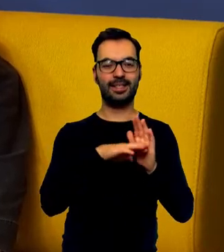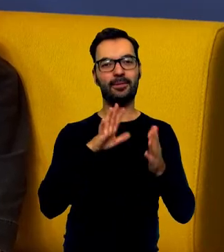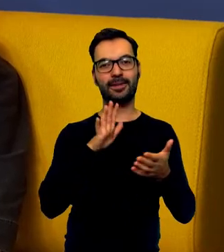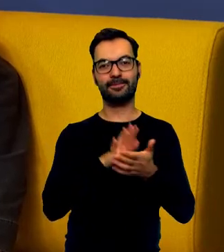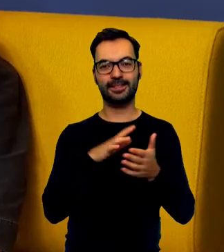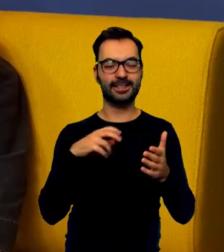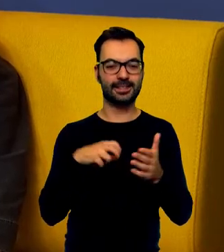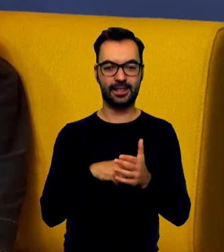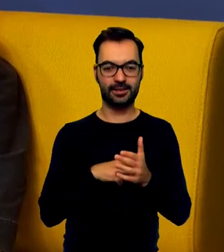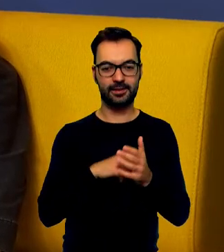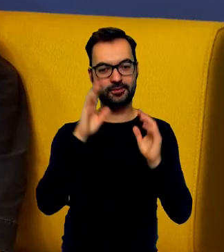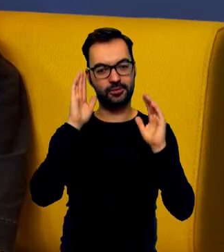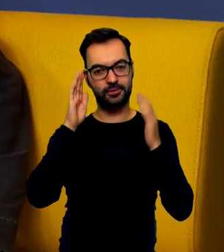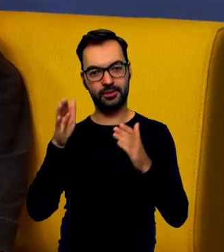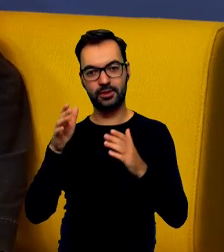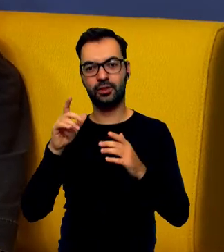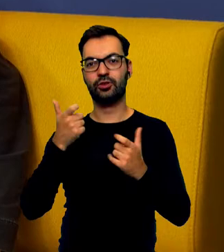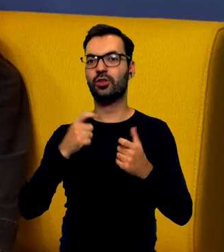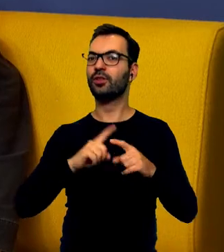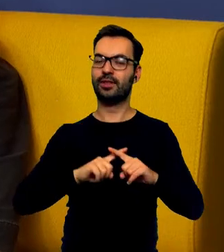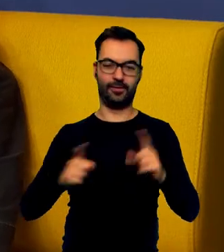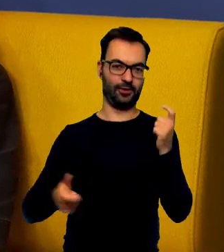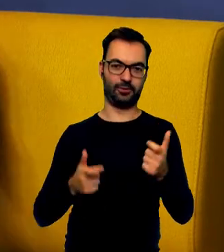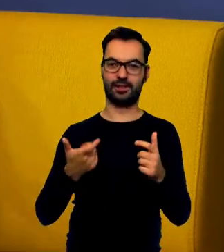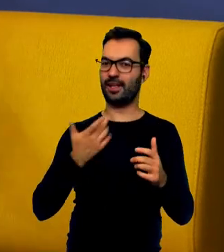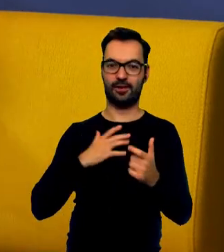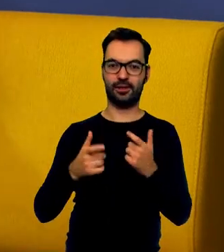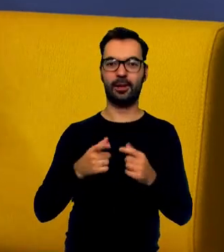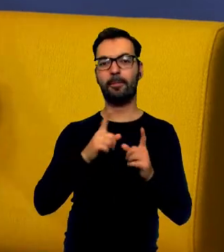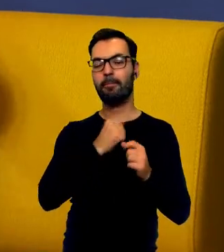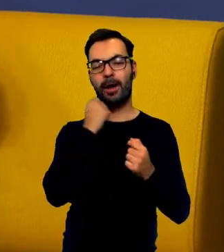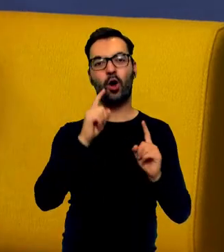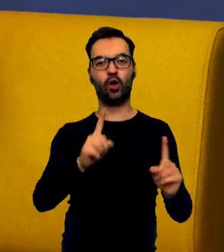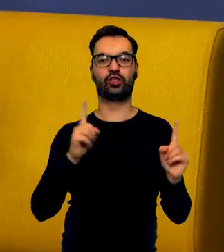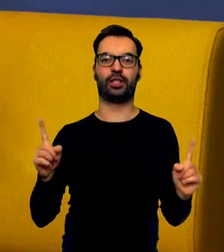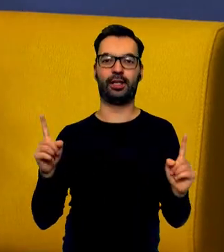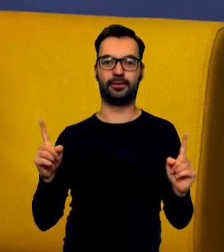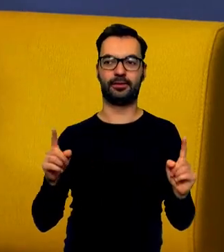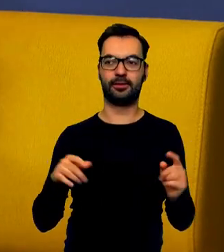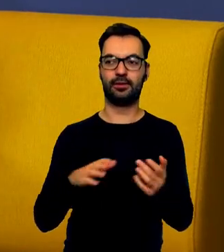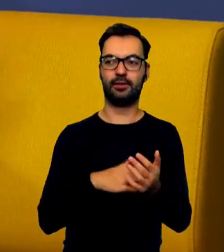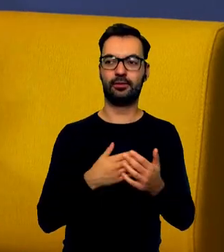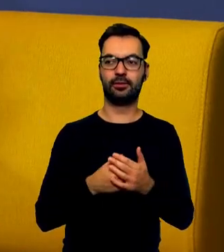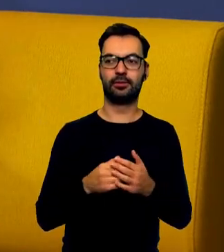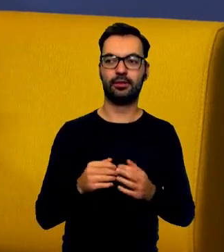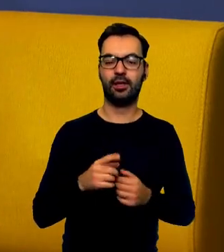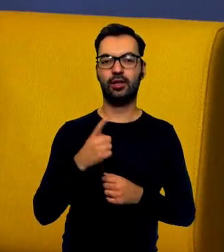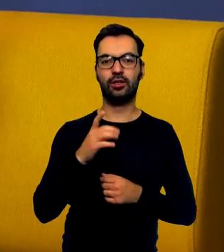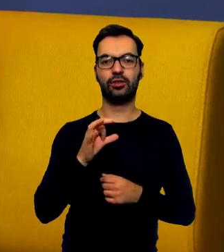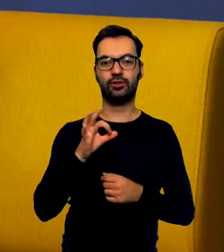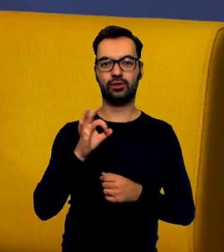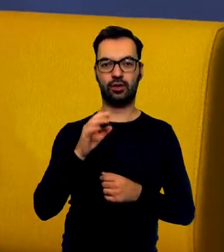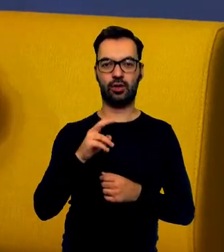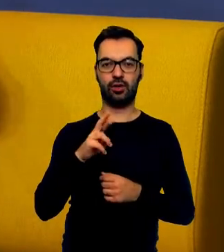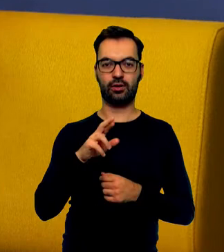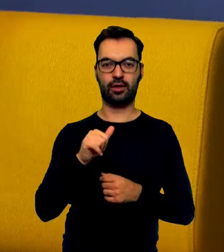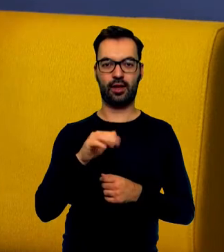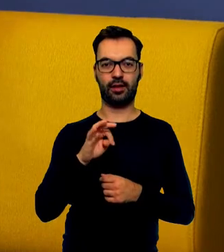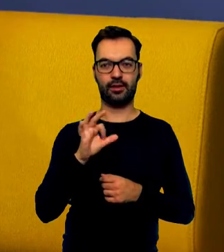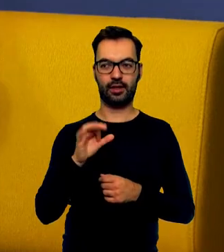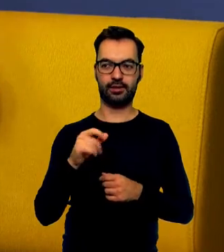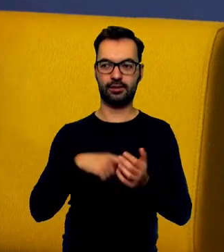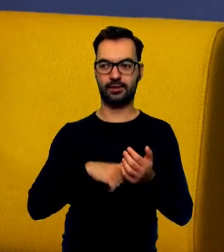który raczej koncentruje się na tym, czego nie robić. Raczej ostrzegają, tak jak Daimonion Sokratesa ostrzegał,